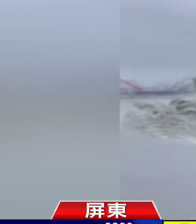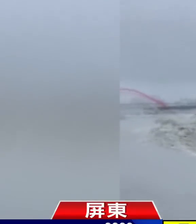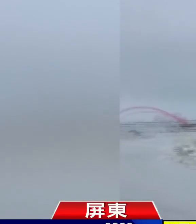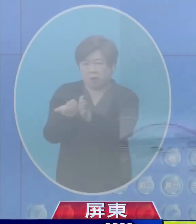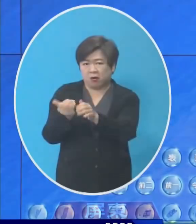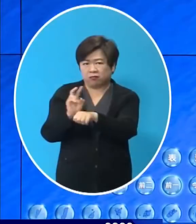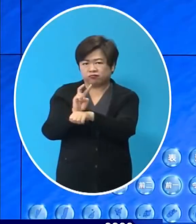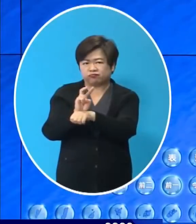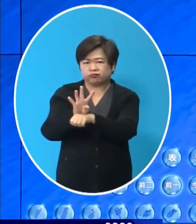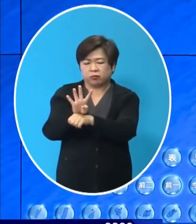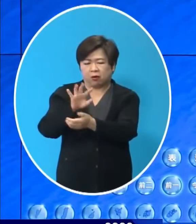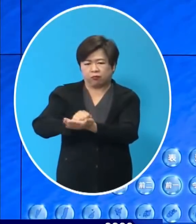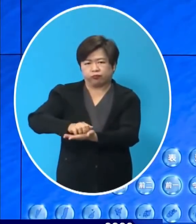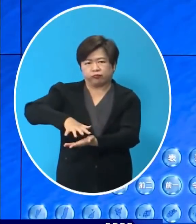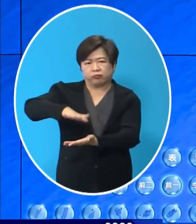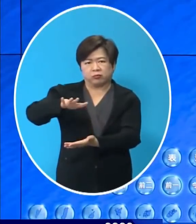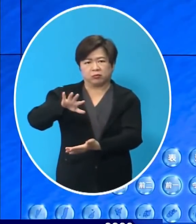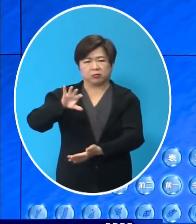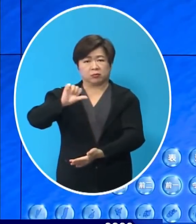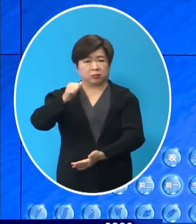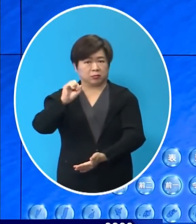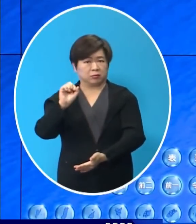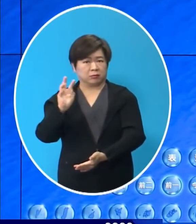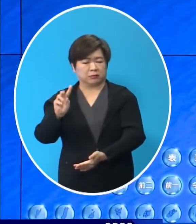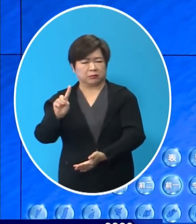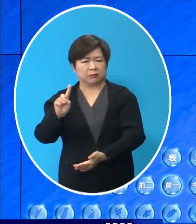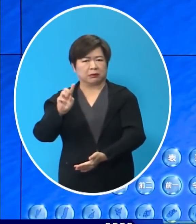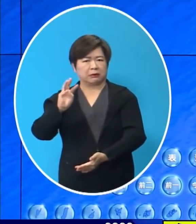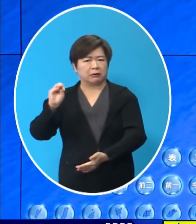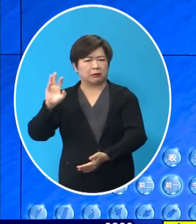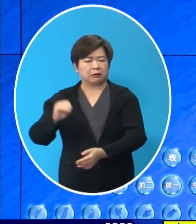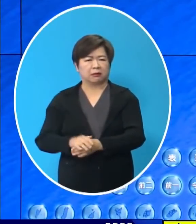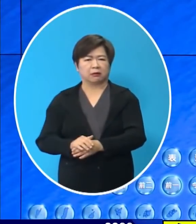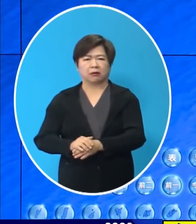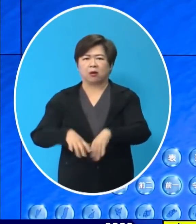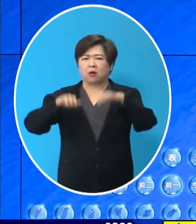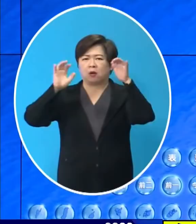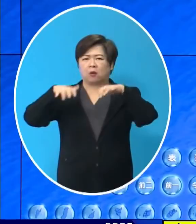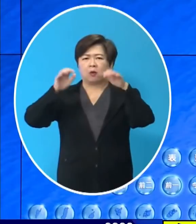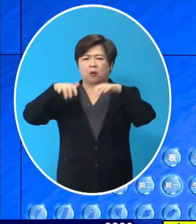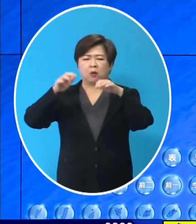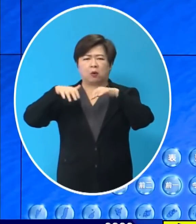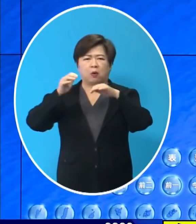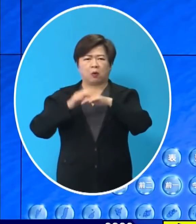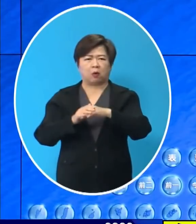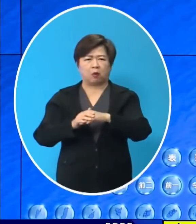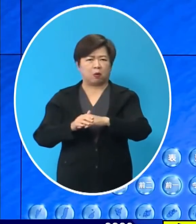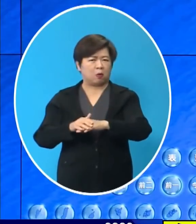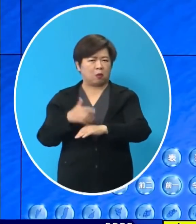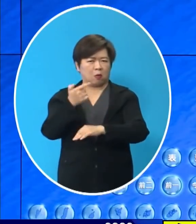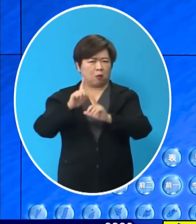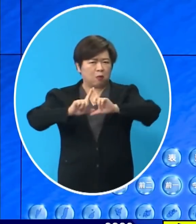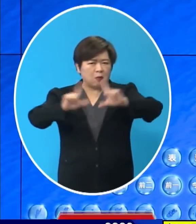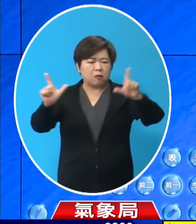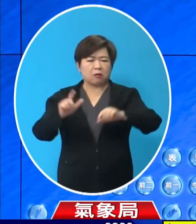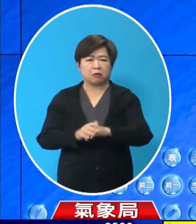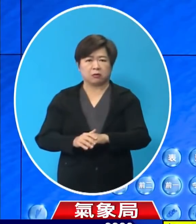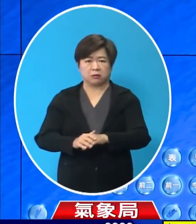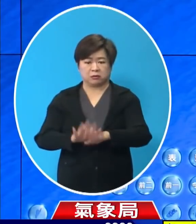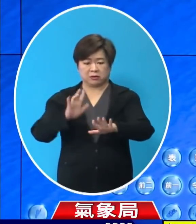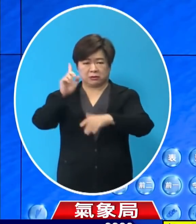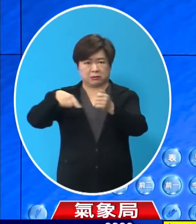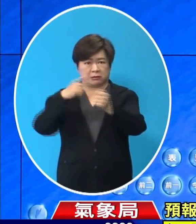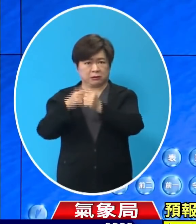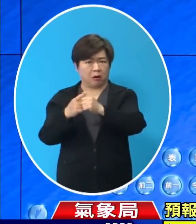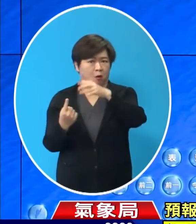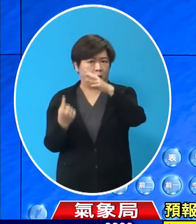播， 屏东山区的雨量累计超过400毫米，来听气象局的最新提醒。 这也是今年台湾地区第一次出